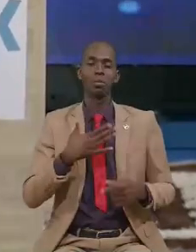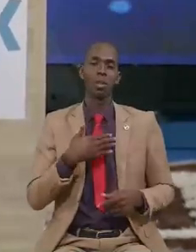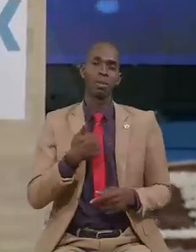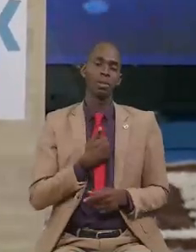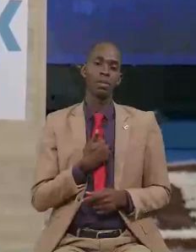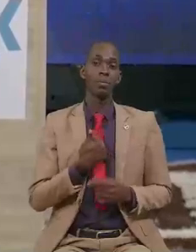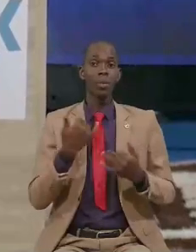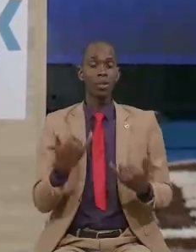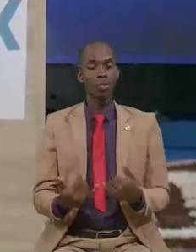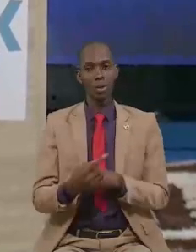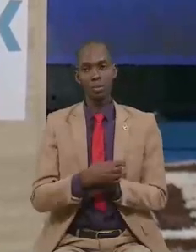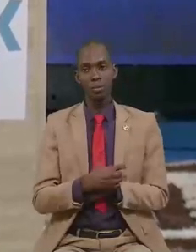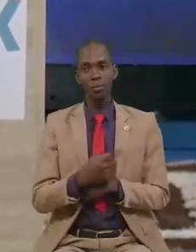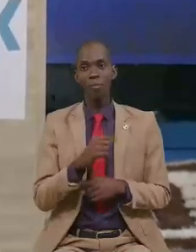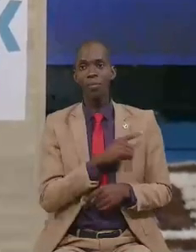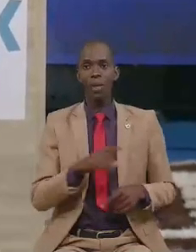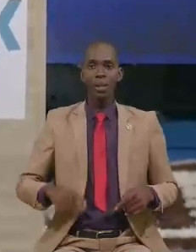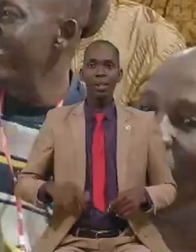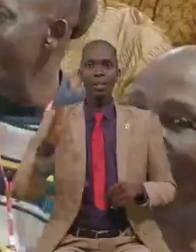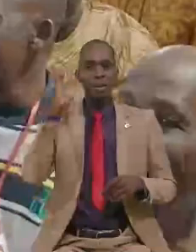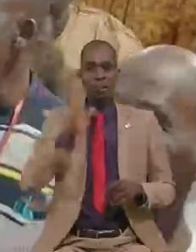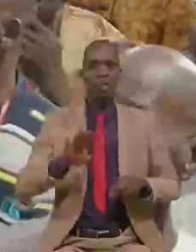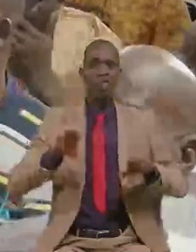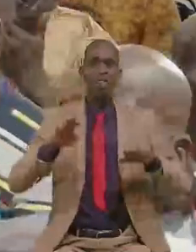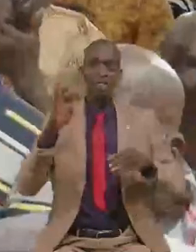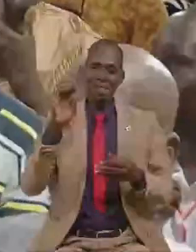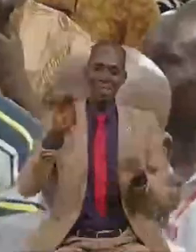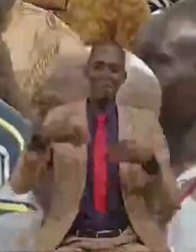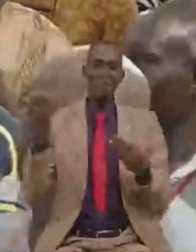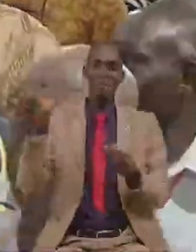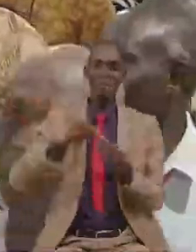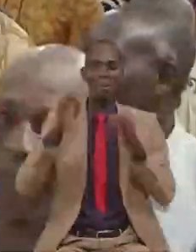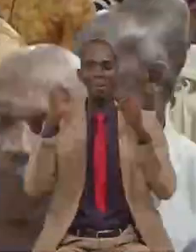Aujourd'hui, le Seigneur va me revêtir de puissance.